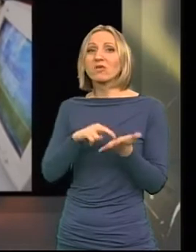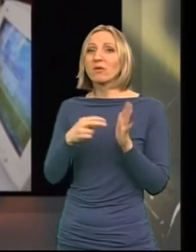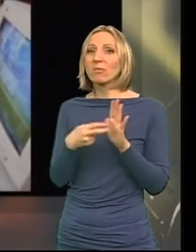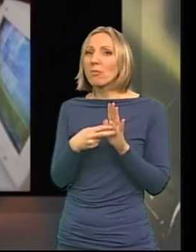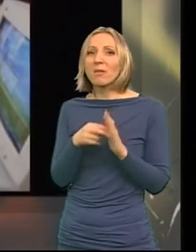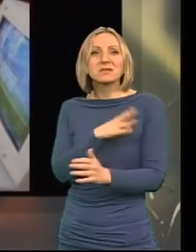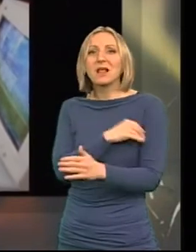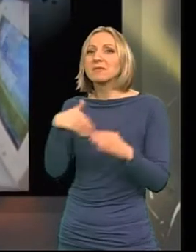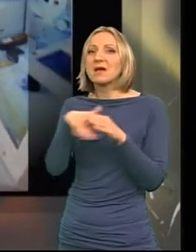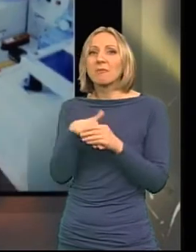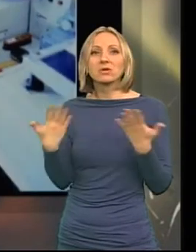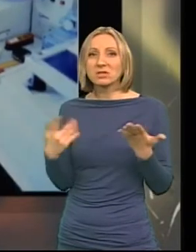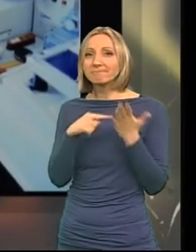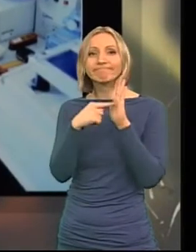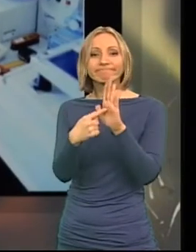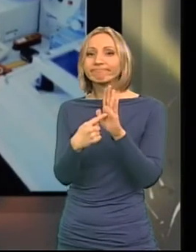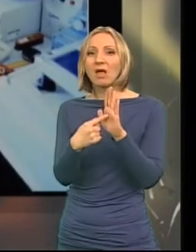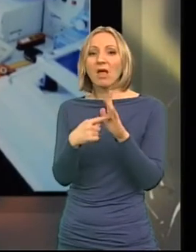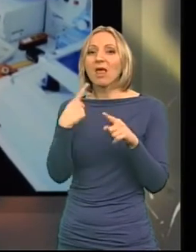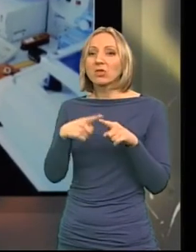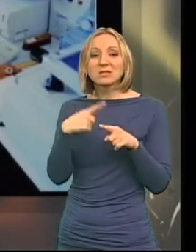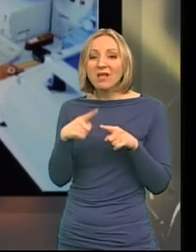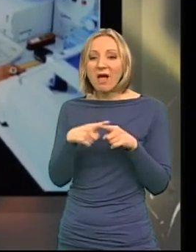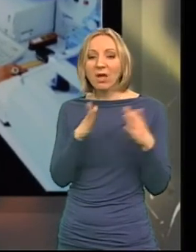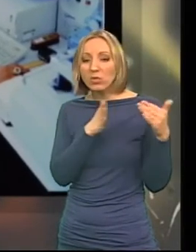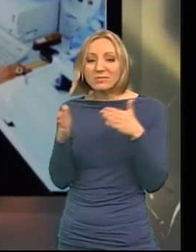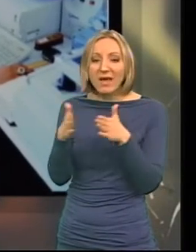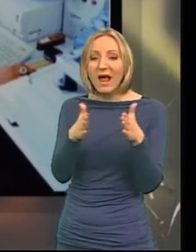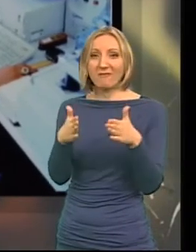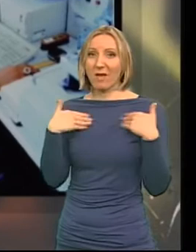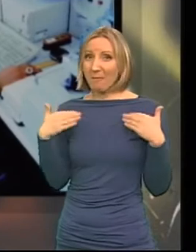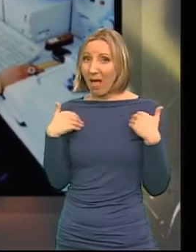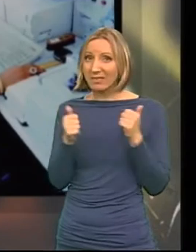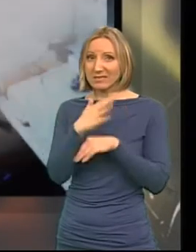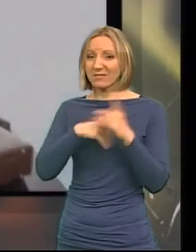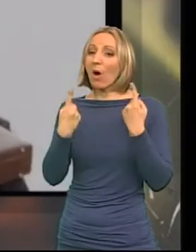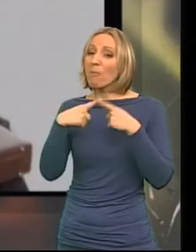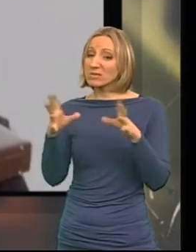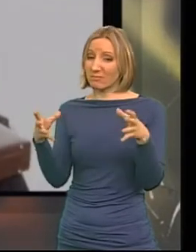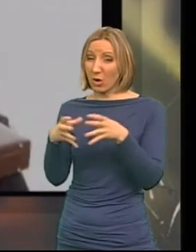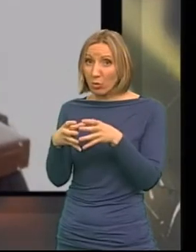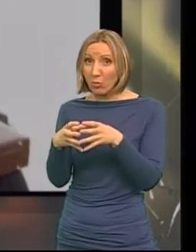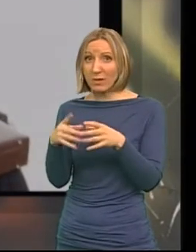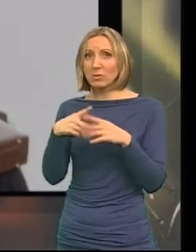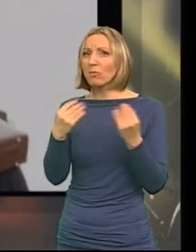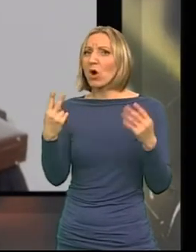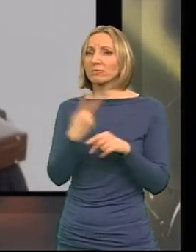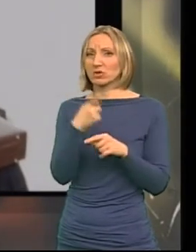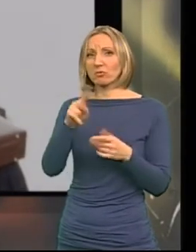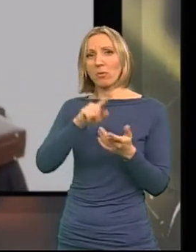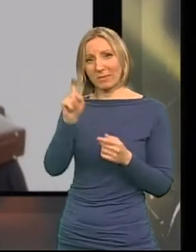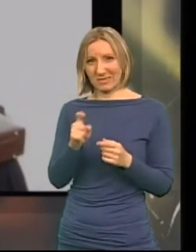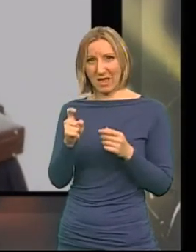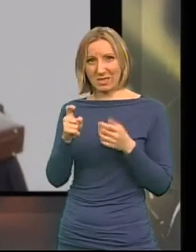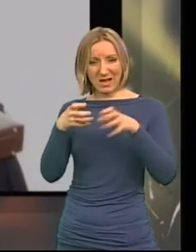slabe zaposlenosti ističe se nedostatak usmeravanja na mlade sa invaliditetom kao na posebnu grupu, jer je u mnogim zemljama to pitanje razdvojeno,